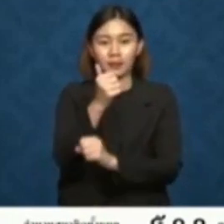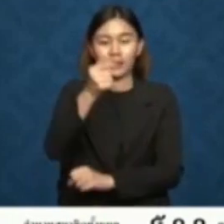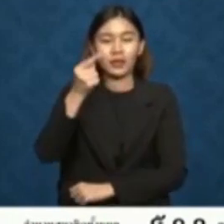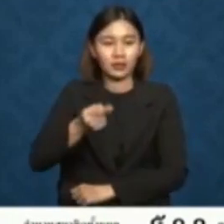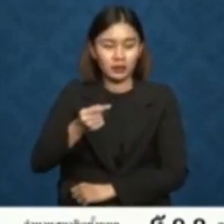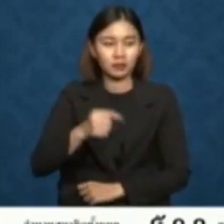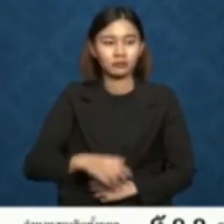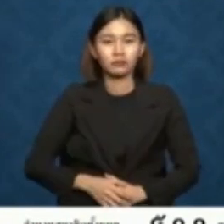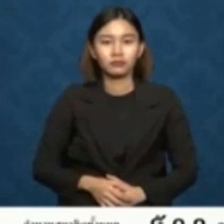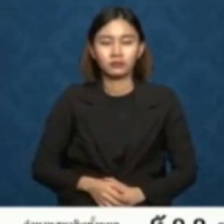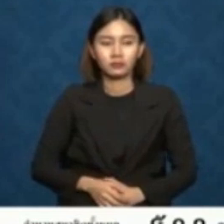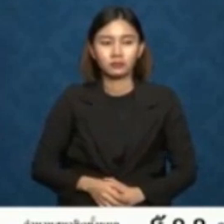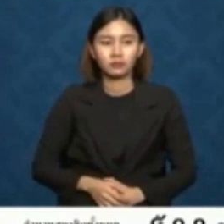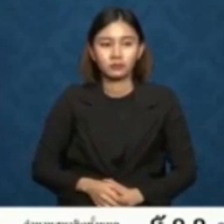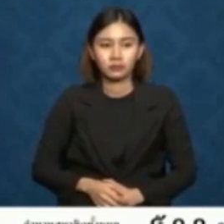และสามารถบังคับใช้ได้จริง